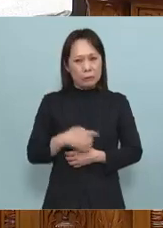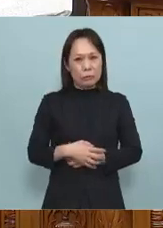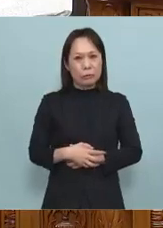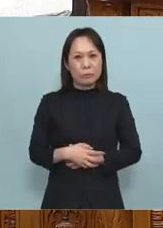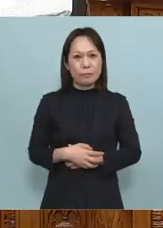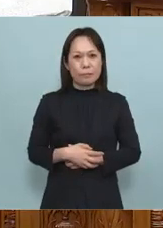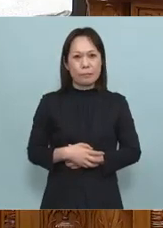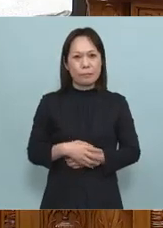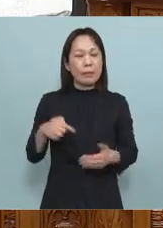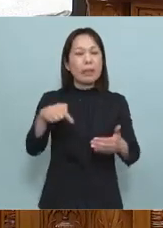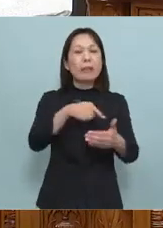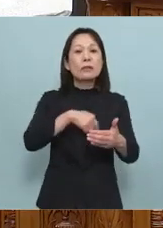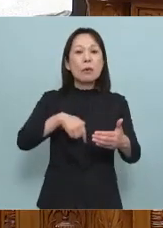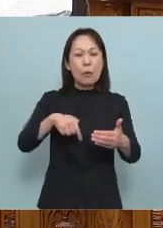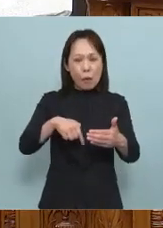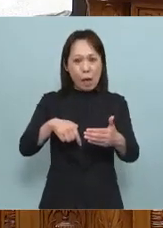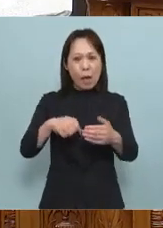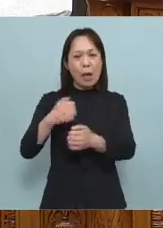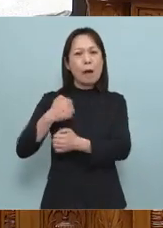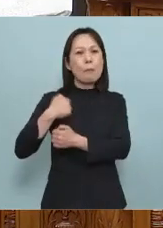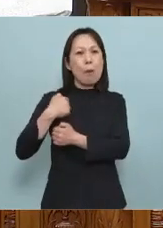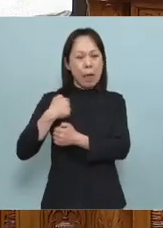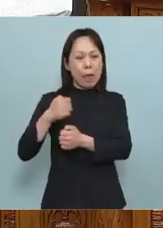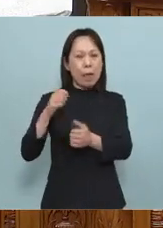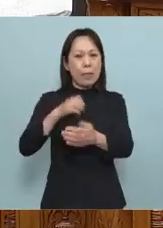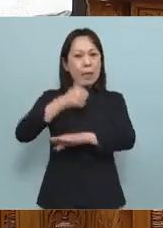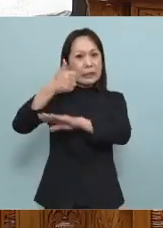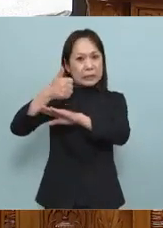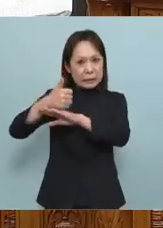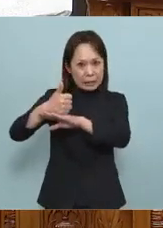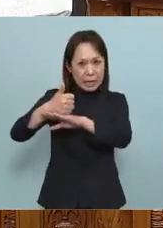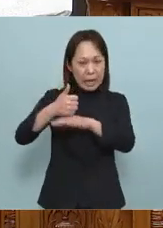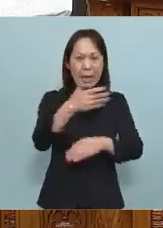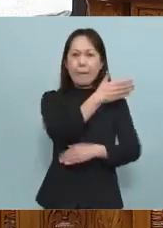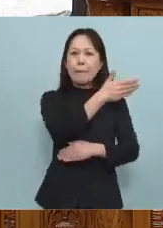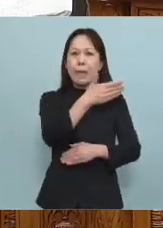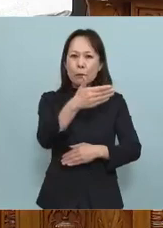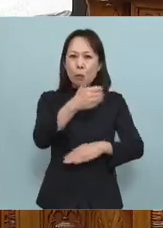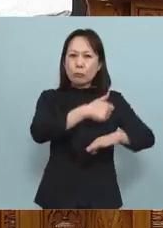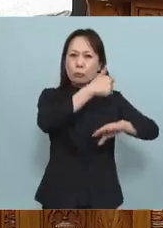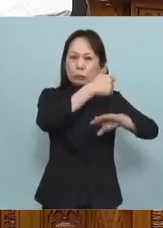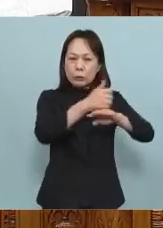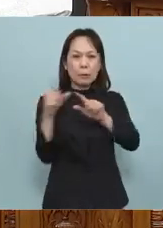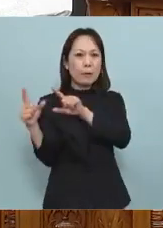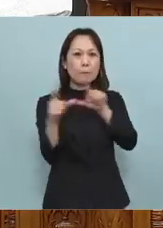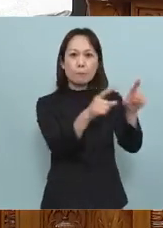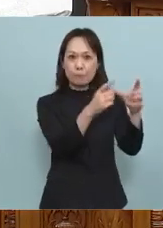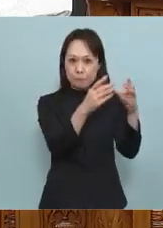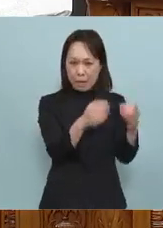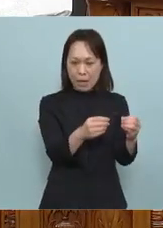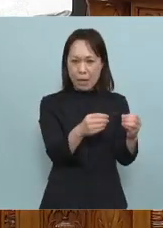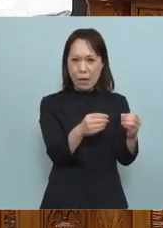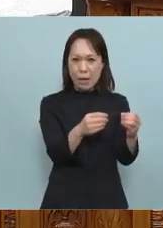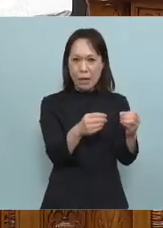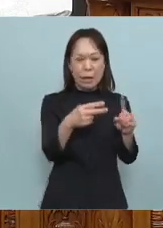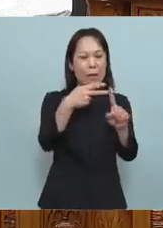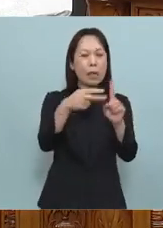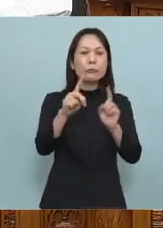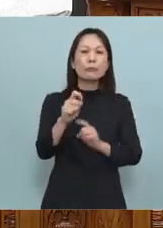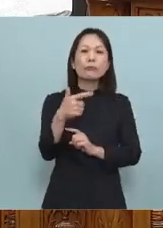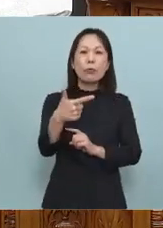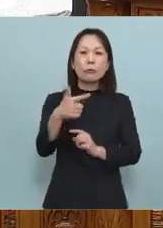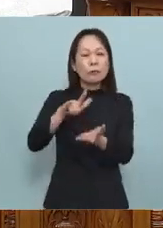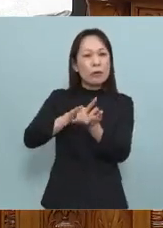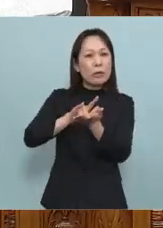旨防衛大臣から米国国防長官に伝えてあります。一方で F-16 戦闘機